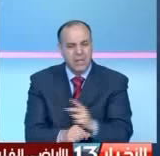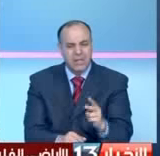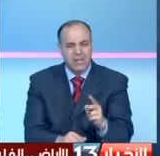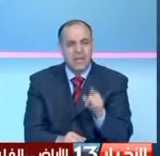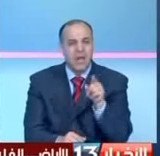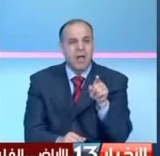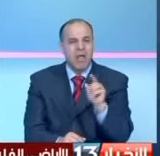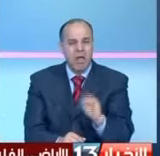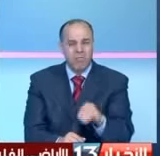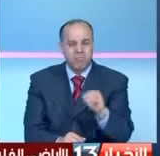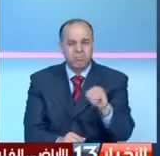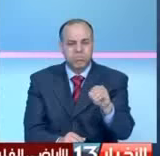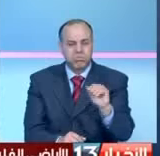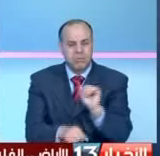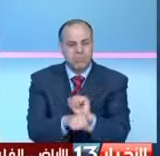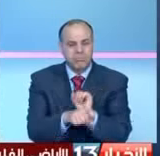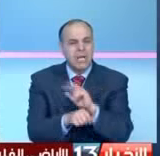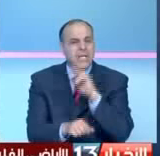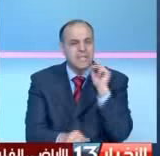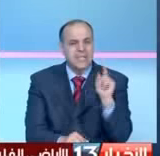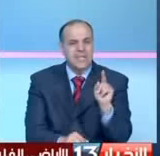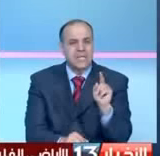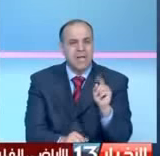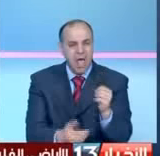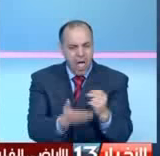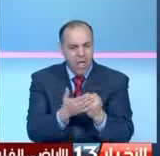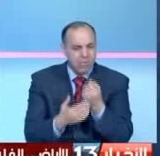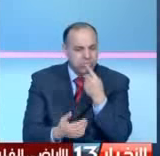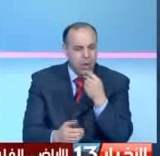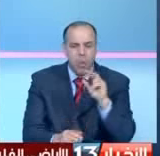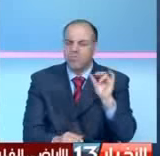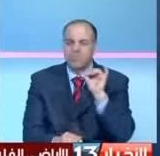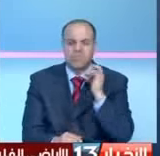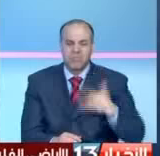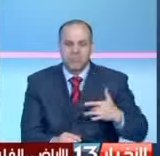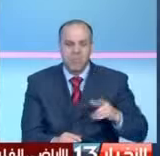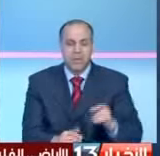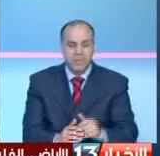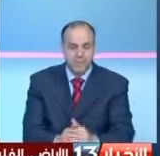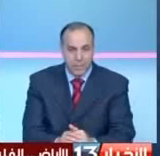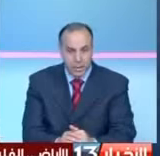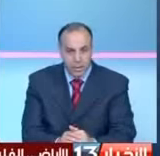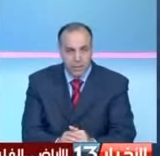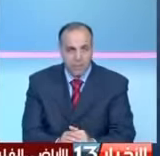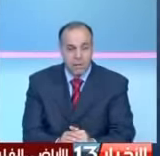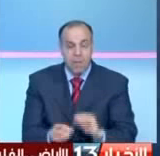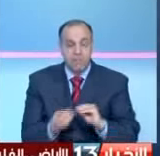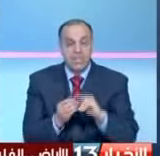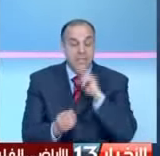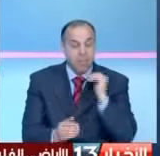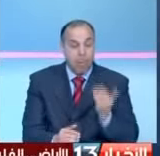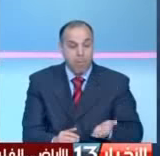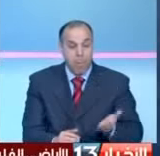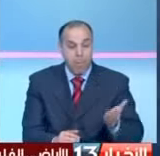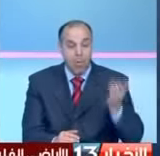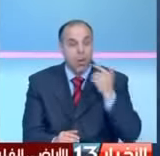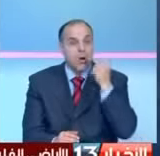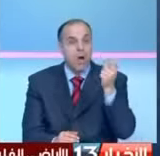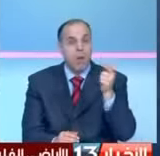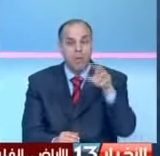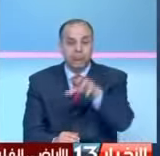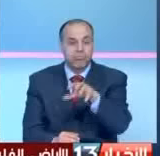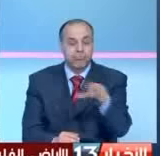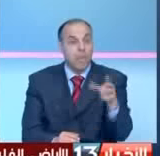ظل مماطلة مصلحة سجون الاحتلال في تقديم العلاجات اللازمة لهم. التصعيد الإسرائيلي الذي أصبح على